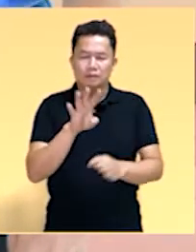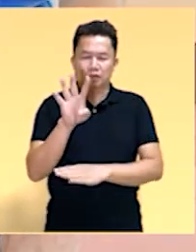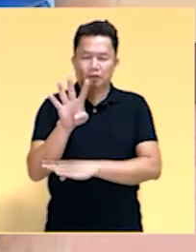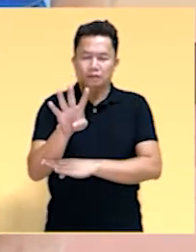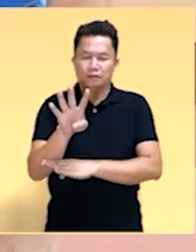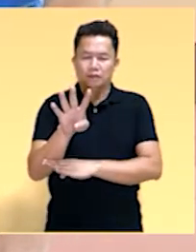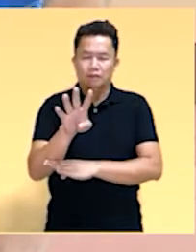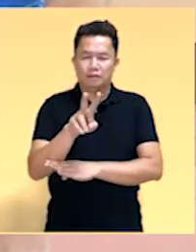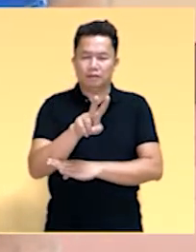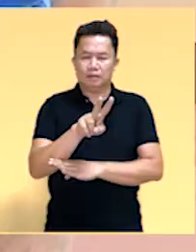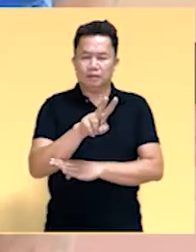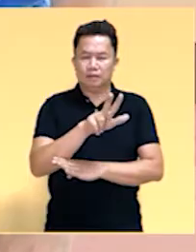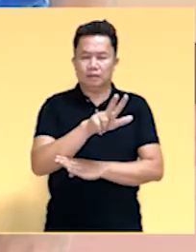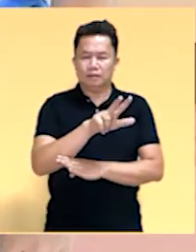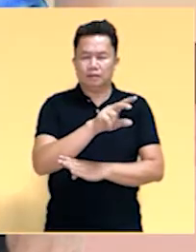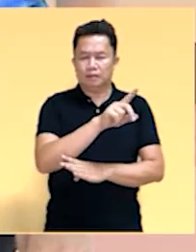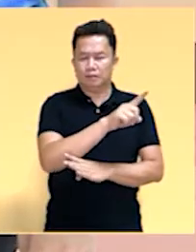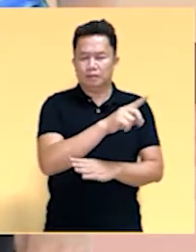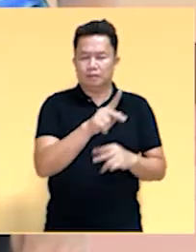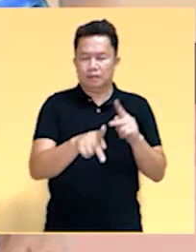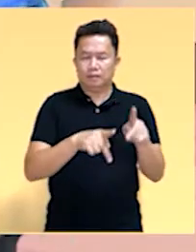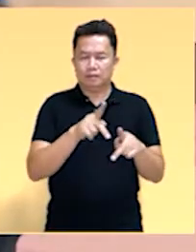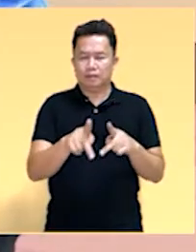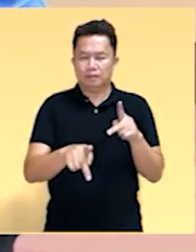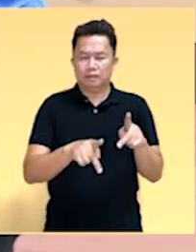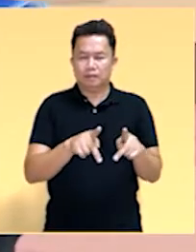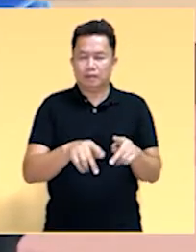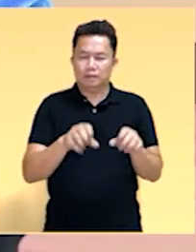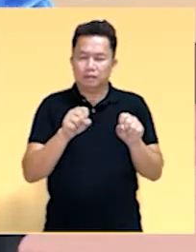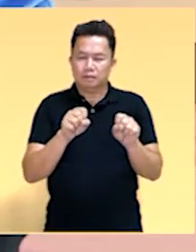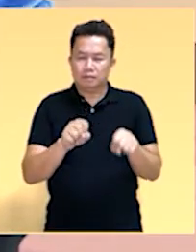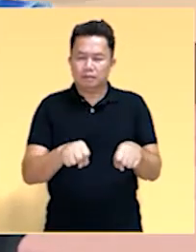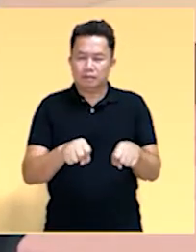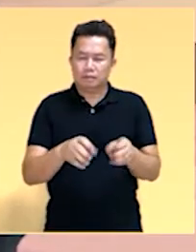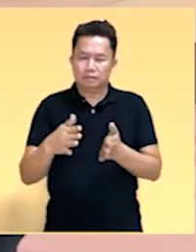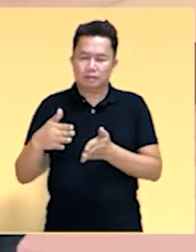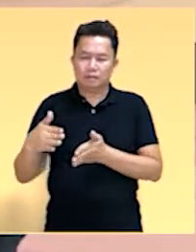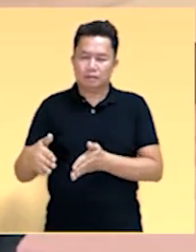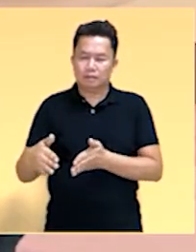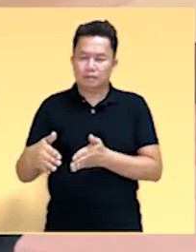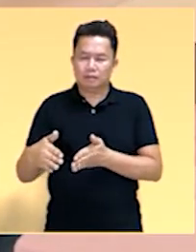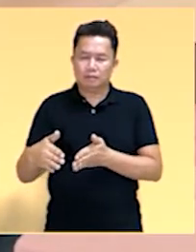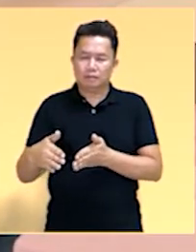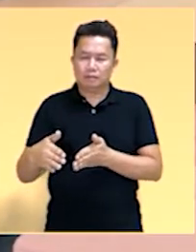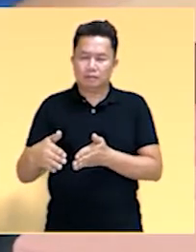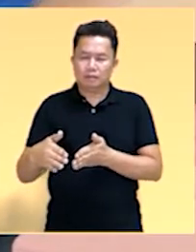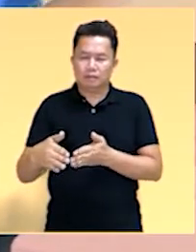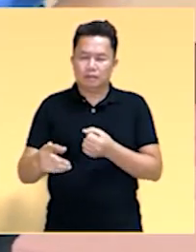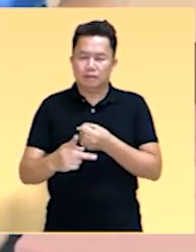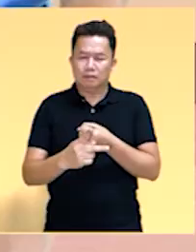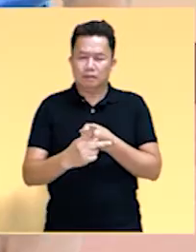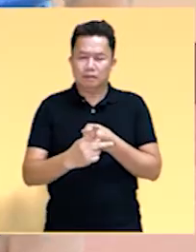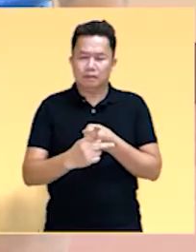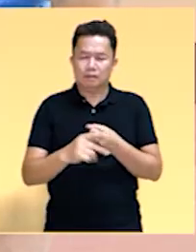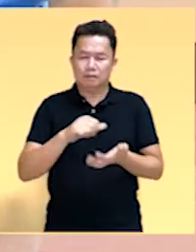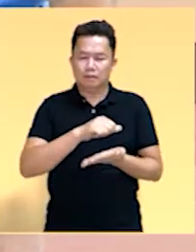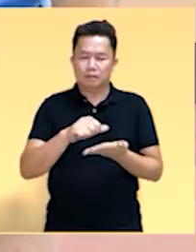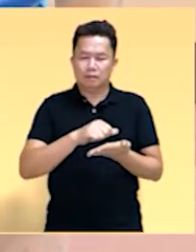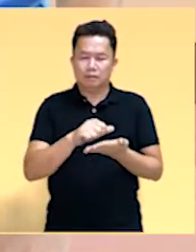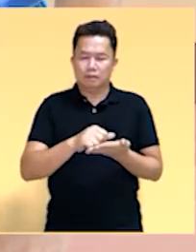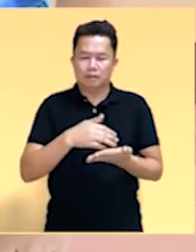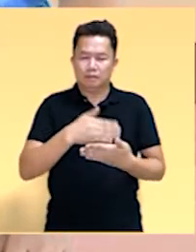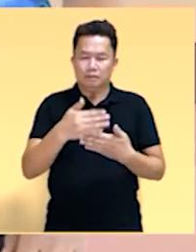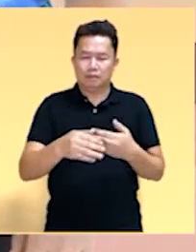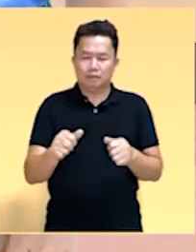may 4,231 na populasyon. Maaari pa nating itabi ang mga sobrang alcohol sa susunod na aktibidad